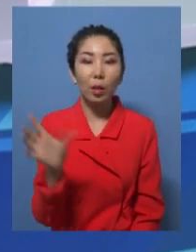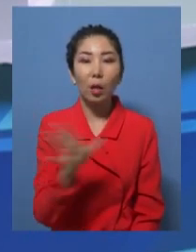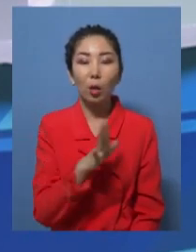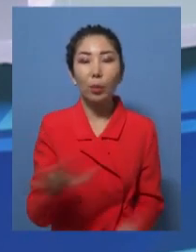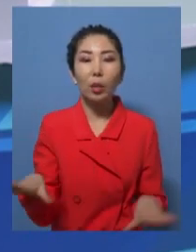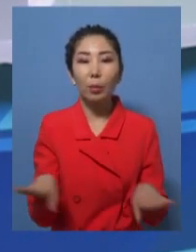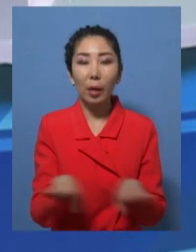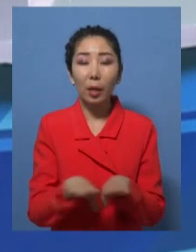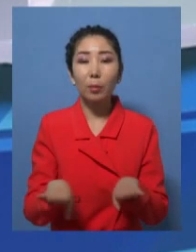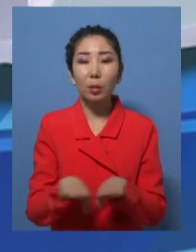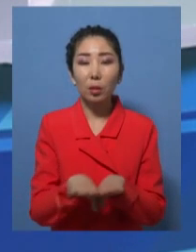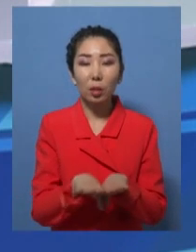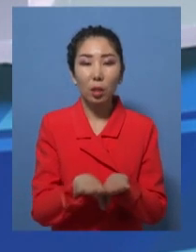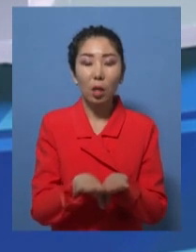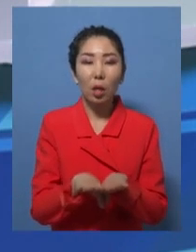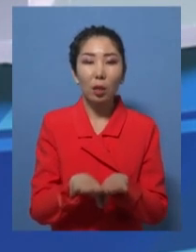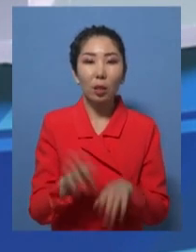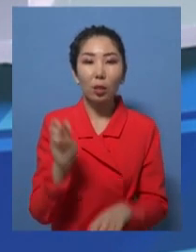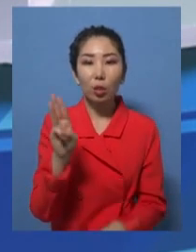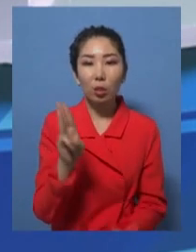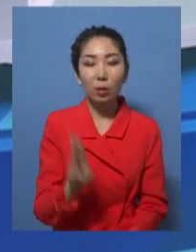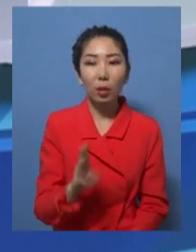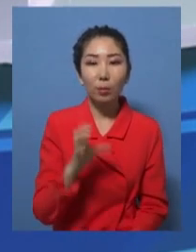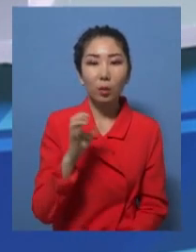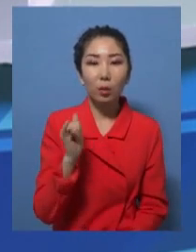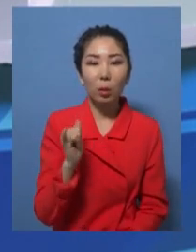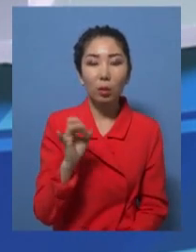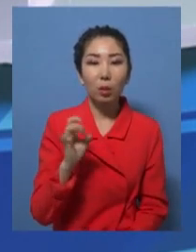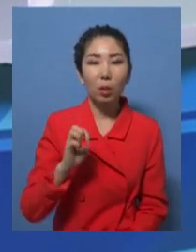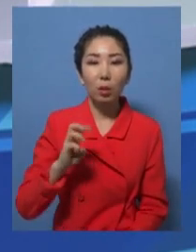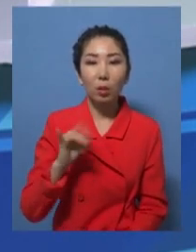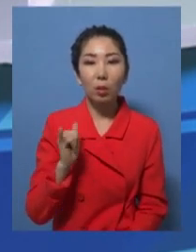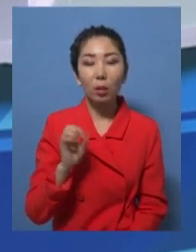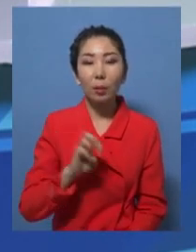сосын жаңағы өзіміздің шыңғырлаулық және сырымдық ағайындармен шектесеміз